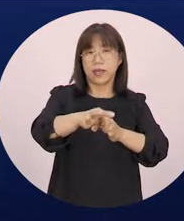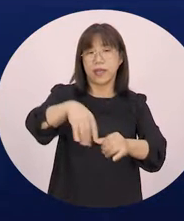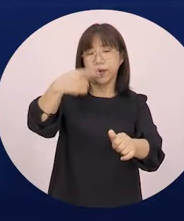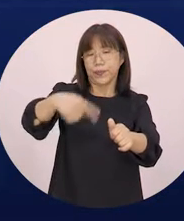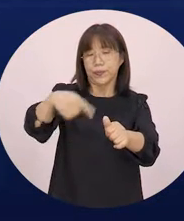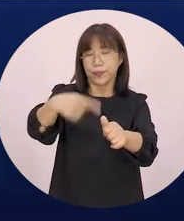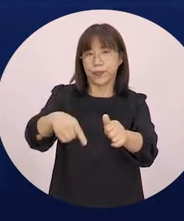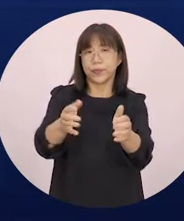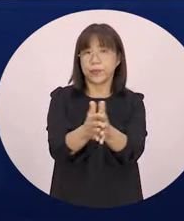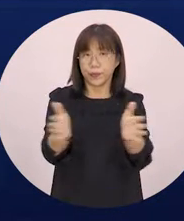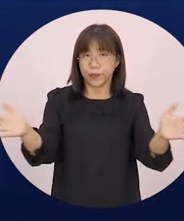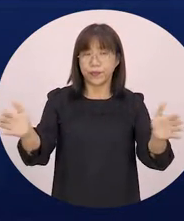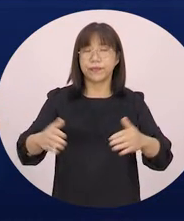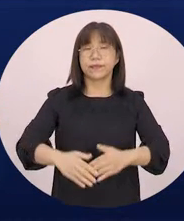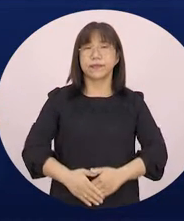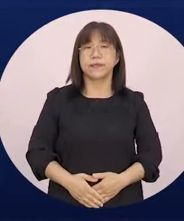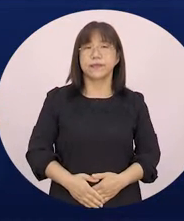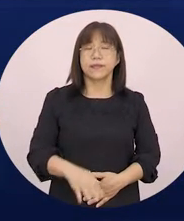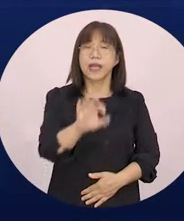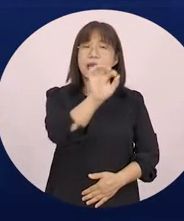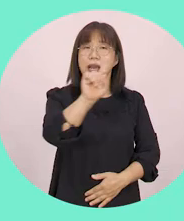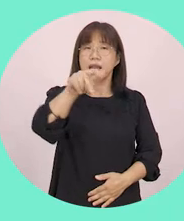창업 아카데미 를 운영합니다